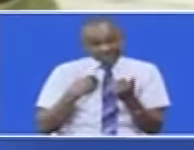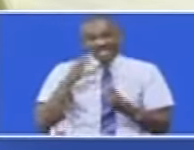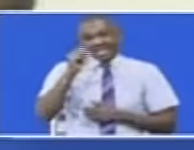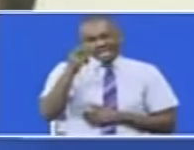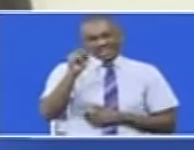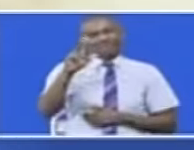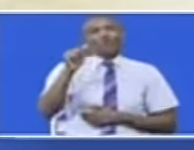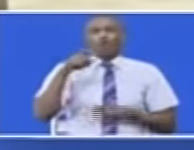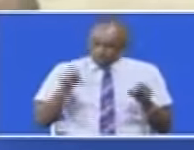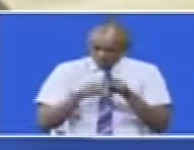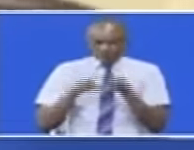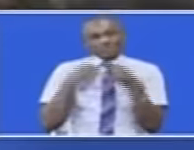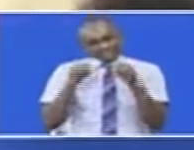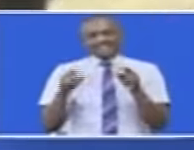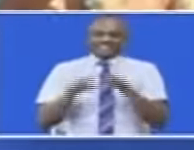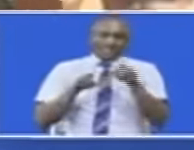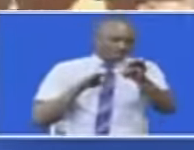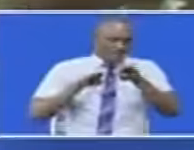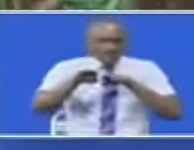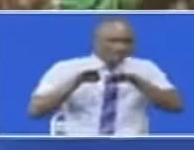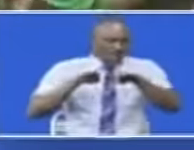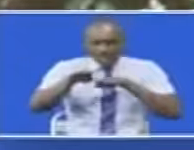nayo inajitanua kiwango chake.